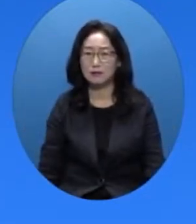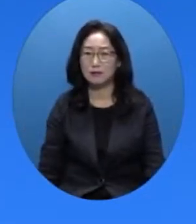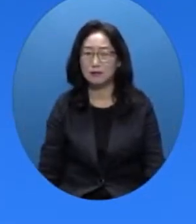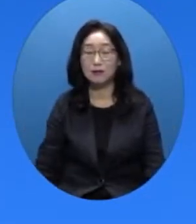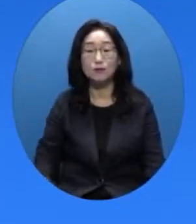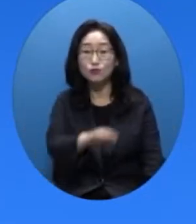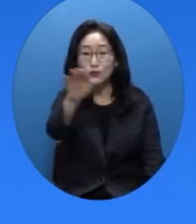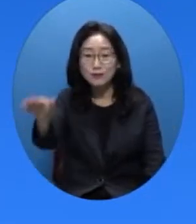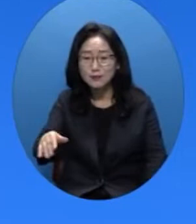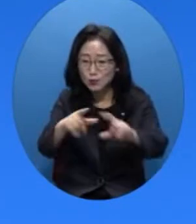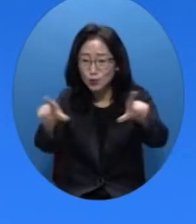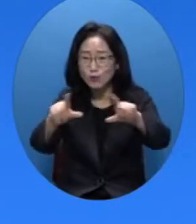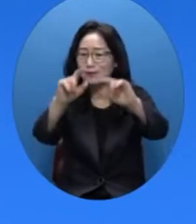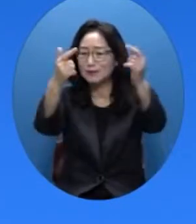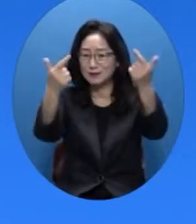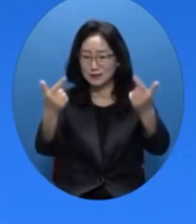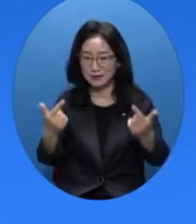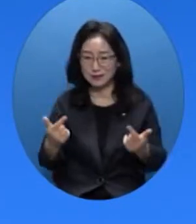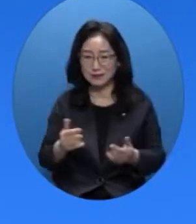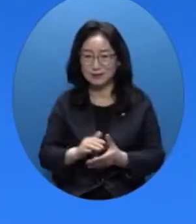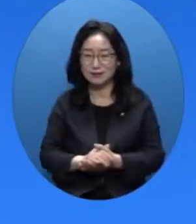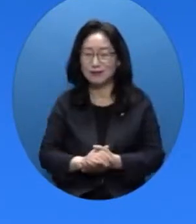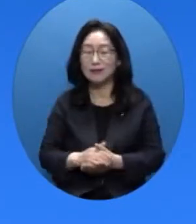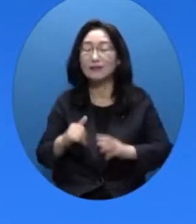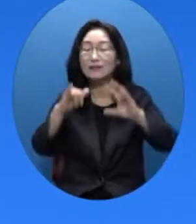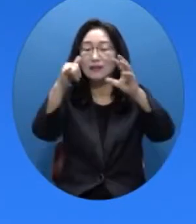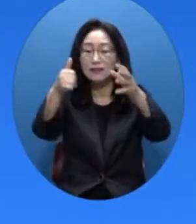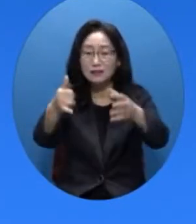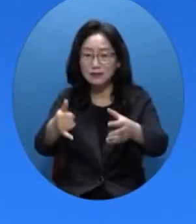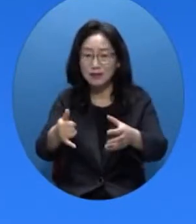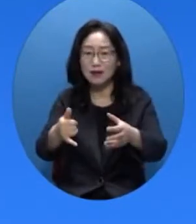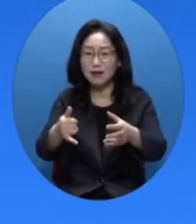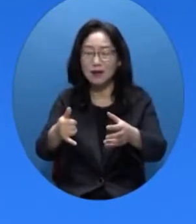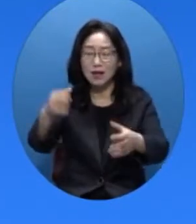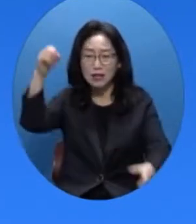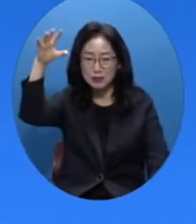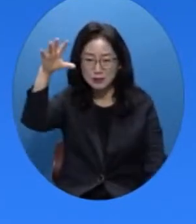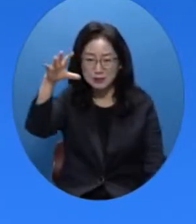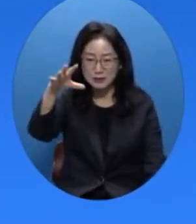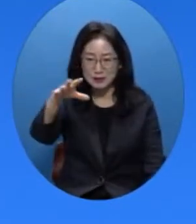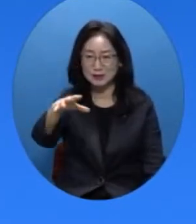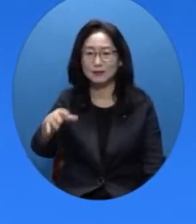우리가 보통 사람이 아니라 세상의 빛입니다